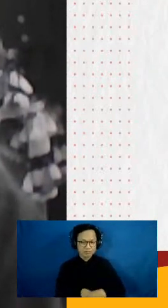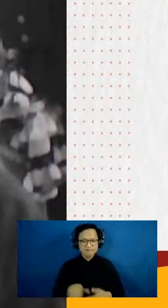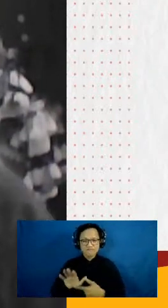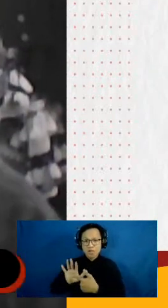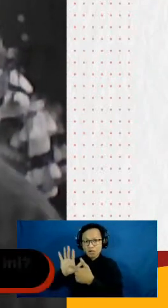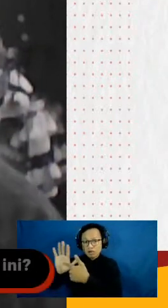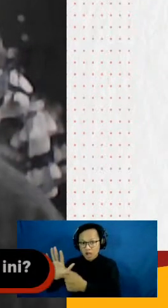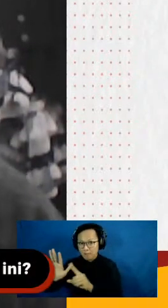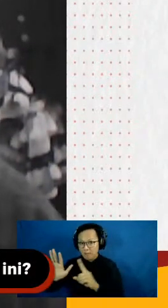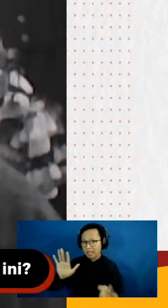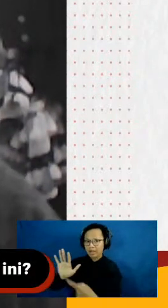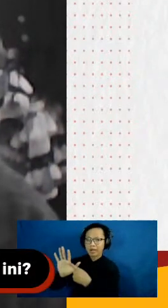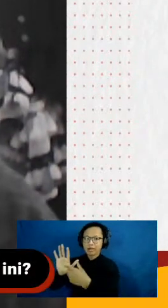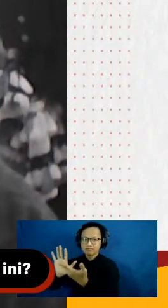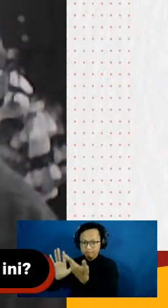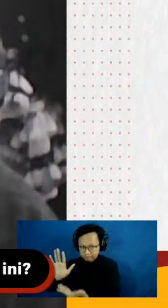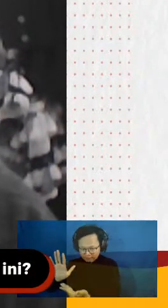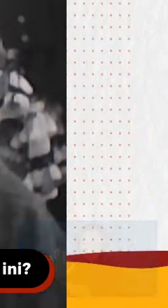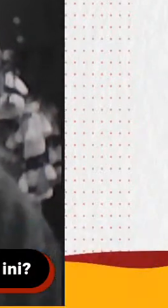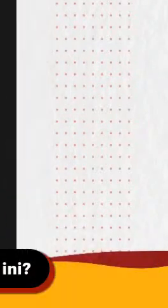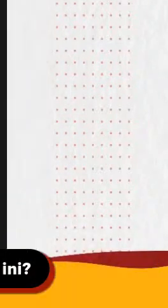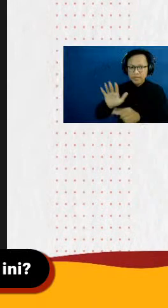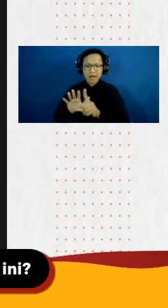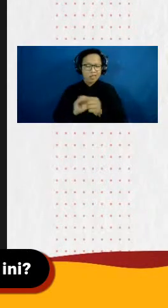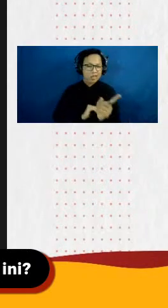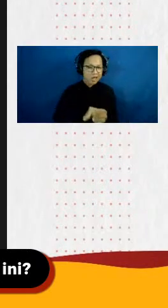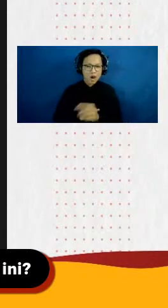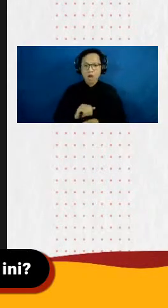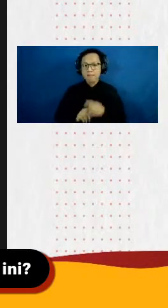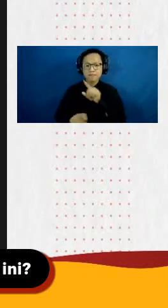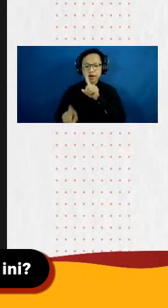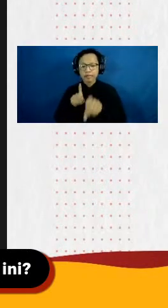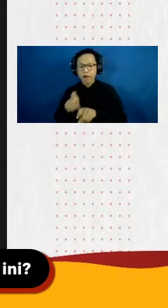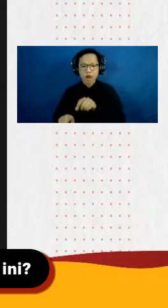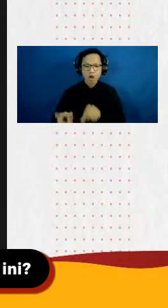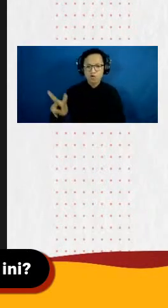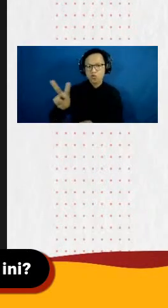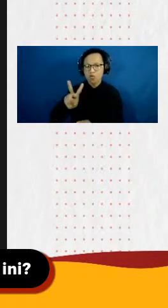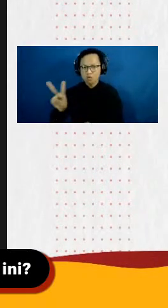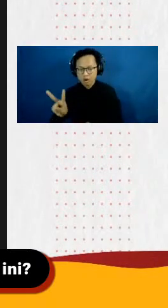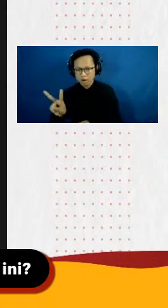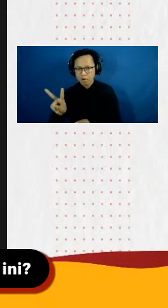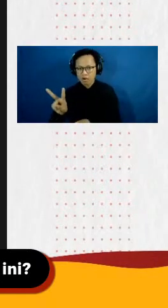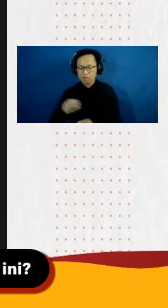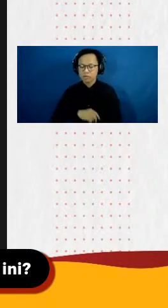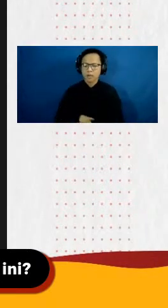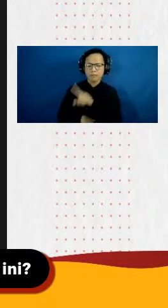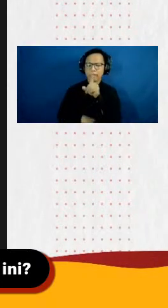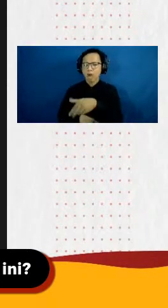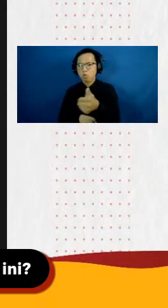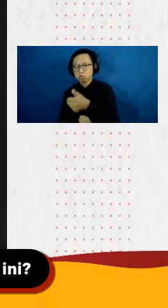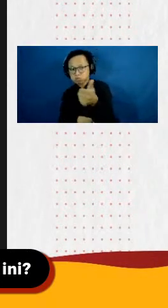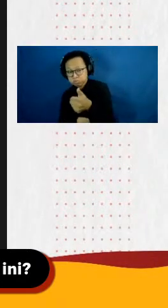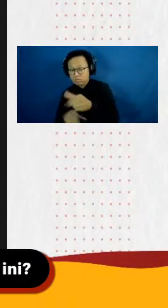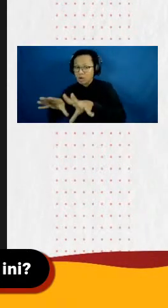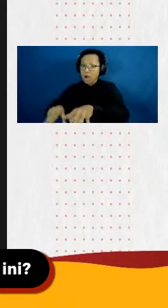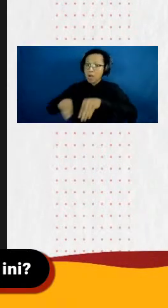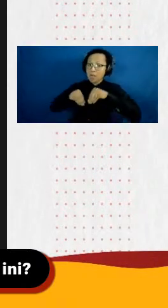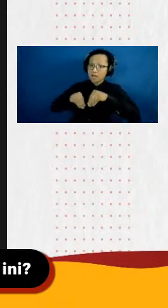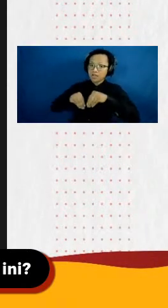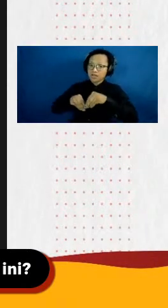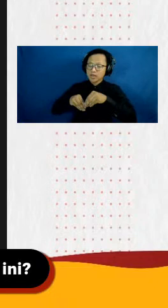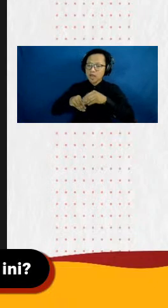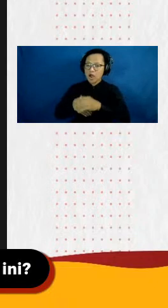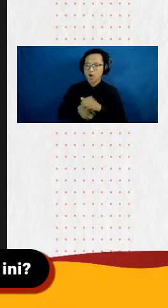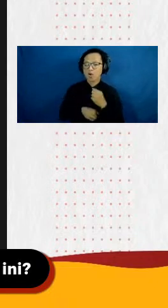pertanyaannya. Jadi nanti akan ada dua pertanyaan yang nantinya pertanyaan terbaik akan mendapatkan goodie bag